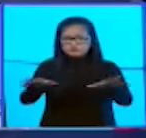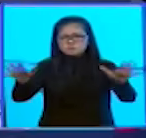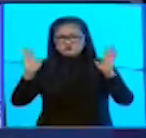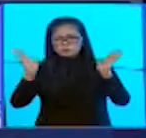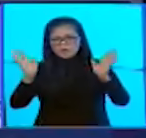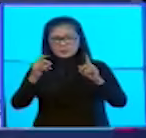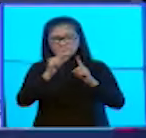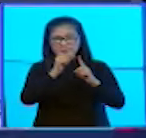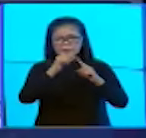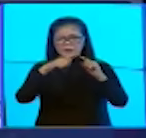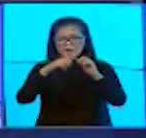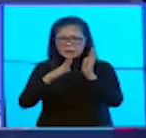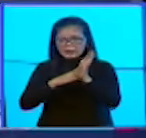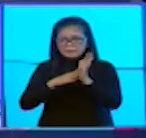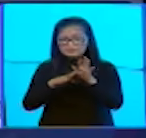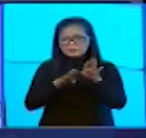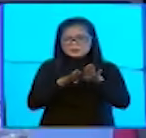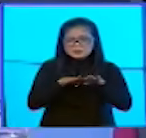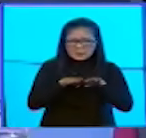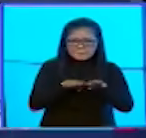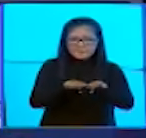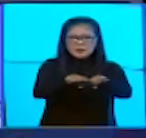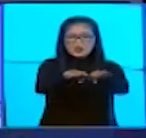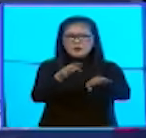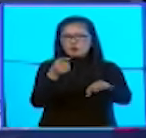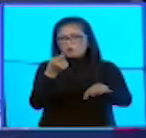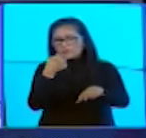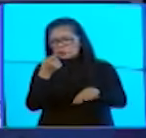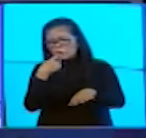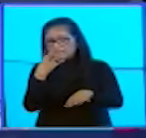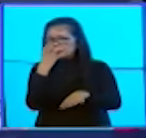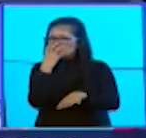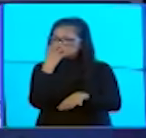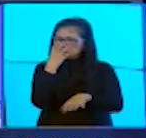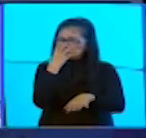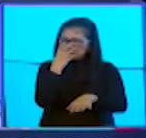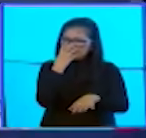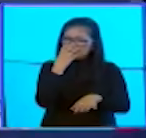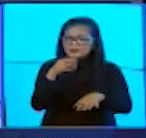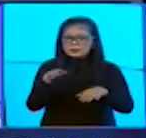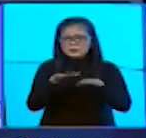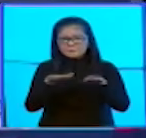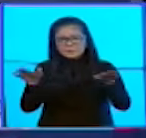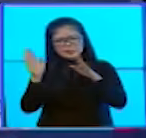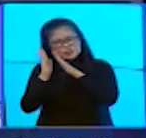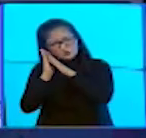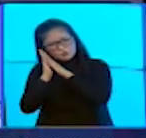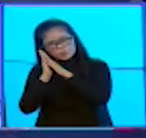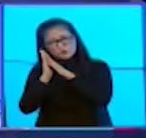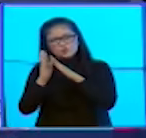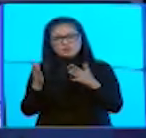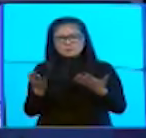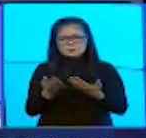PPKM jalan secara bersamaan, dan kemudian obat, oksigen, kemudian juga tempat tidur, saya berlihat dalam